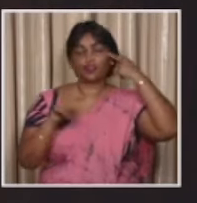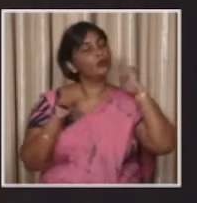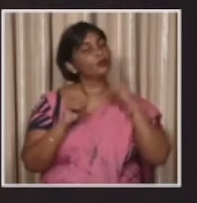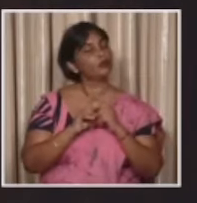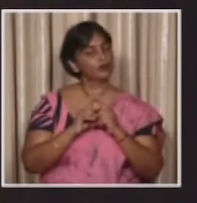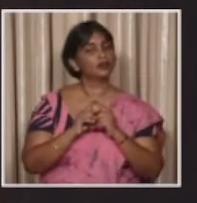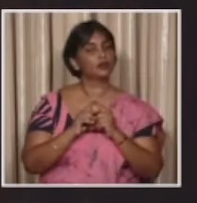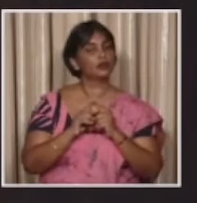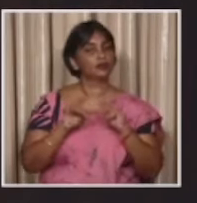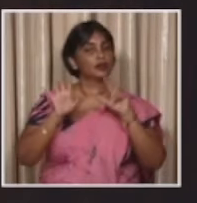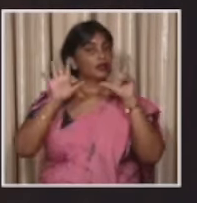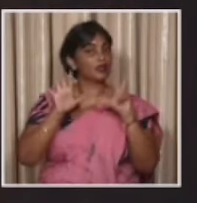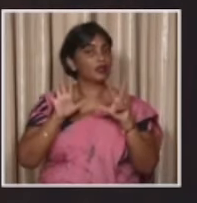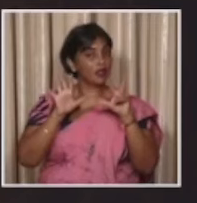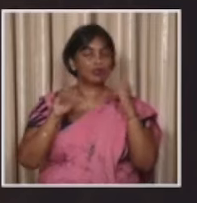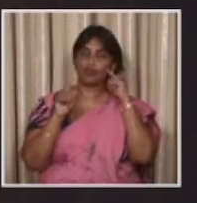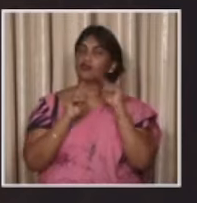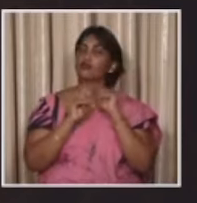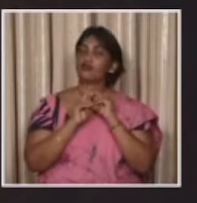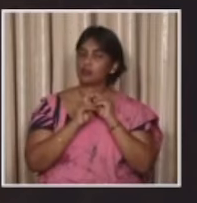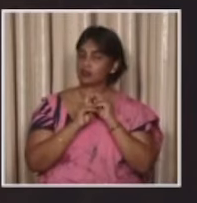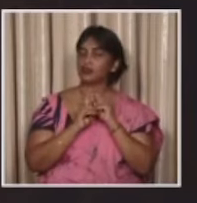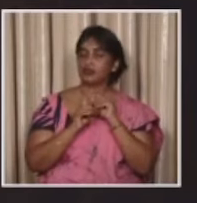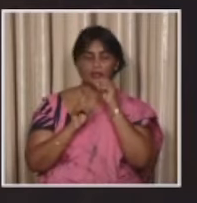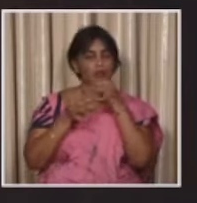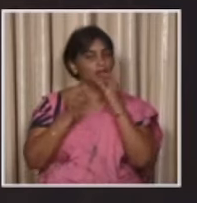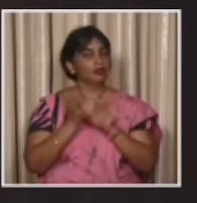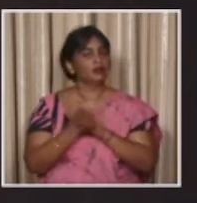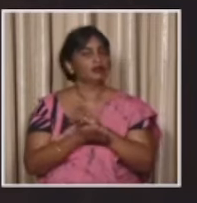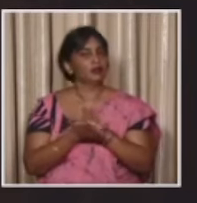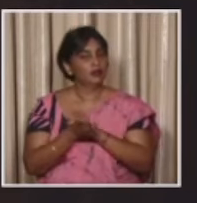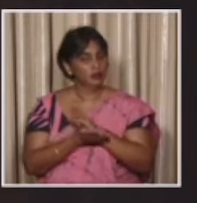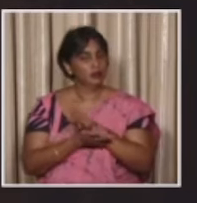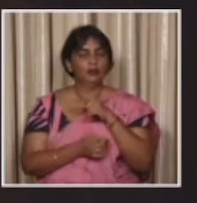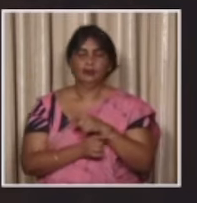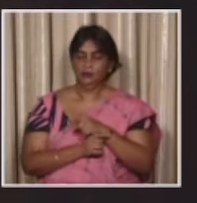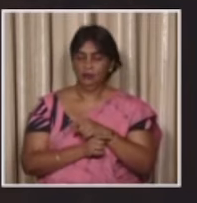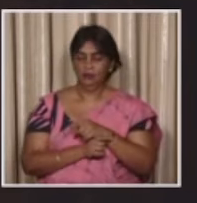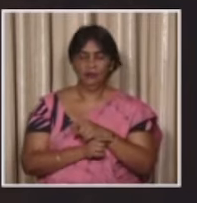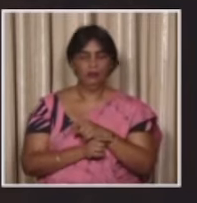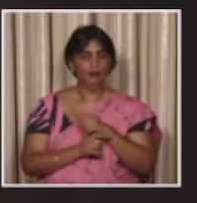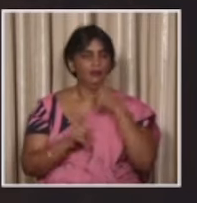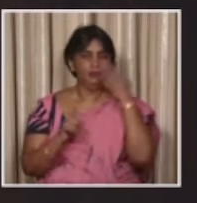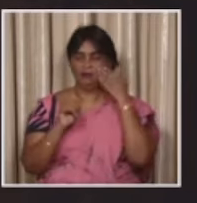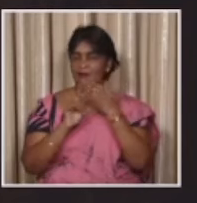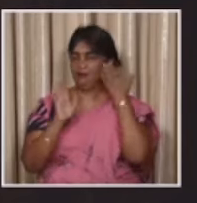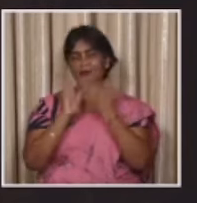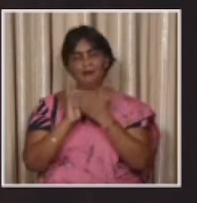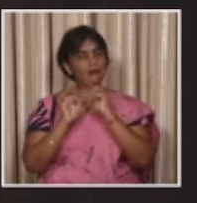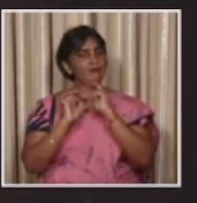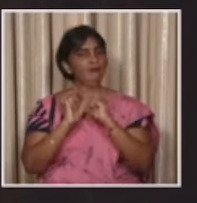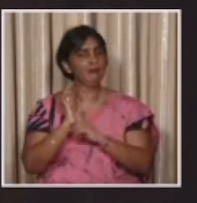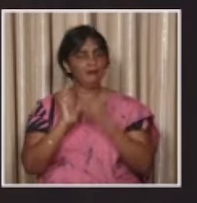කාරණාවේදී 8 වෙනි කාරණාව ඉතා පැහැදිලිවම මේ අද ඉදිරිපත් කරන